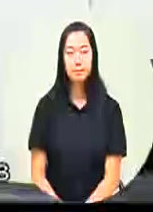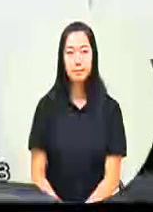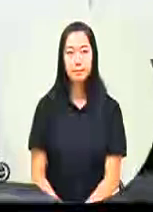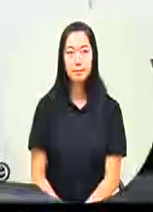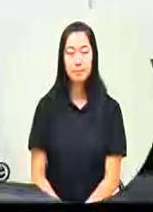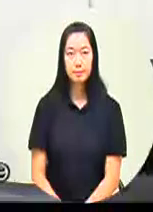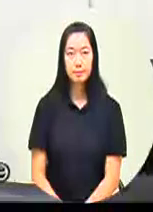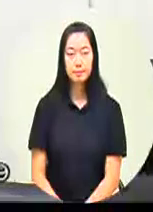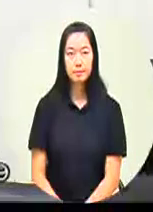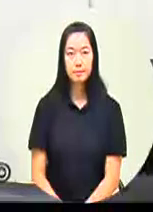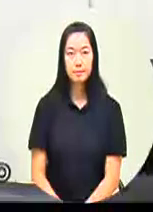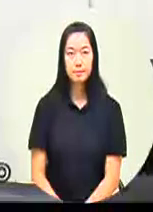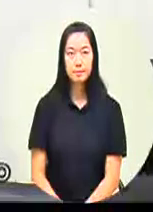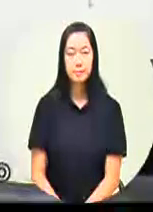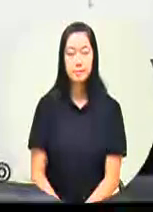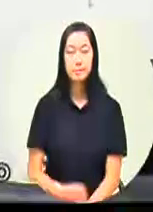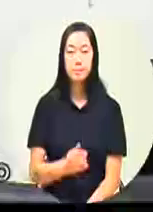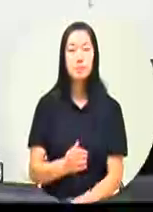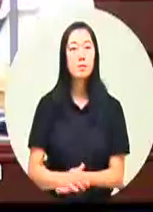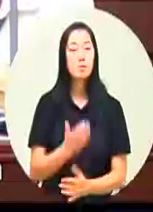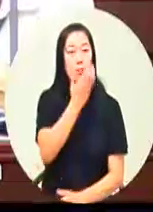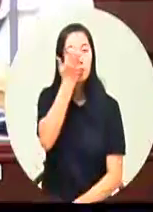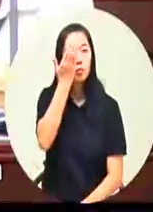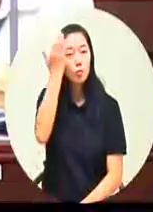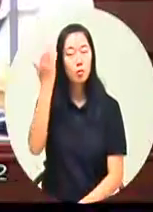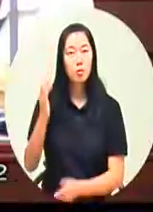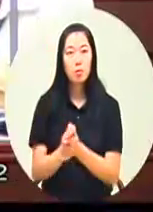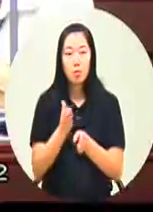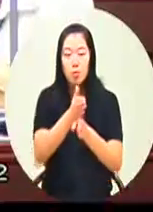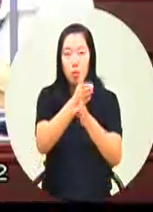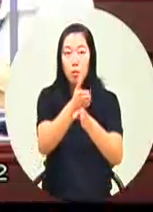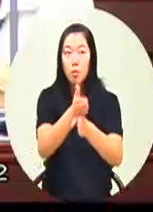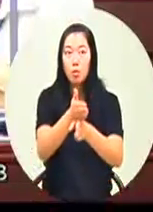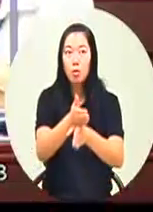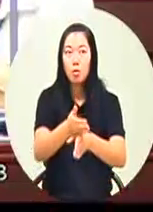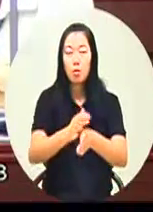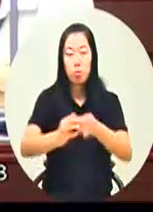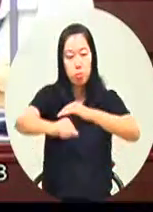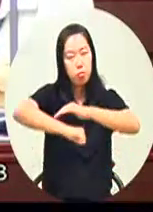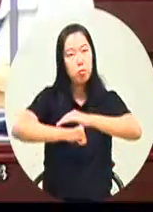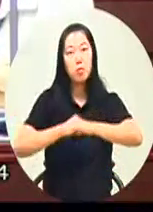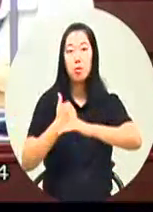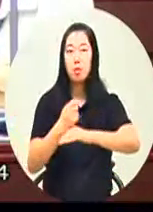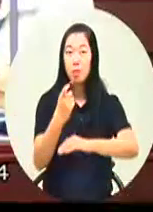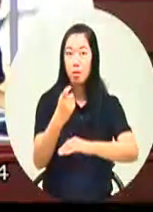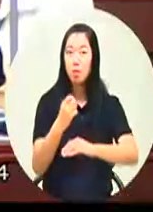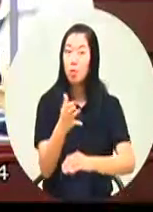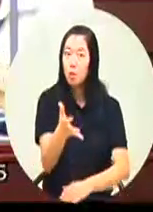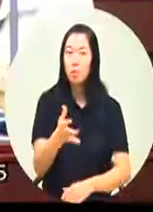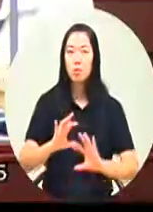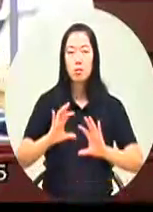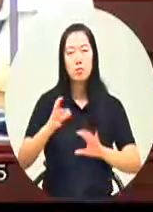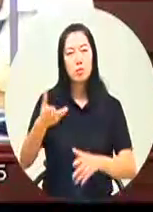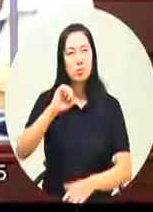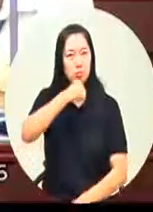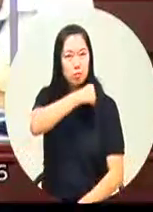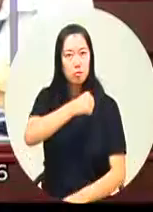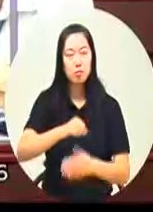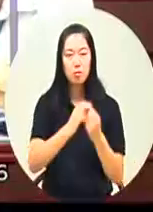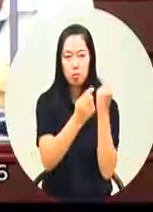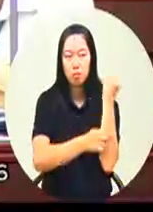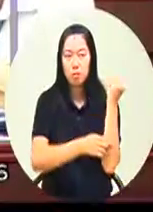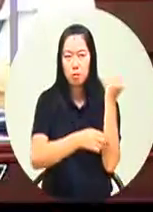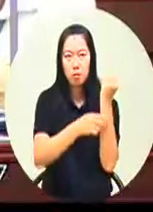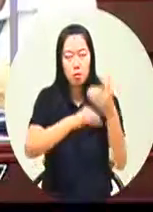对，这个观光巴士没有办法进来，是因为国内的法规，对原因哈、哦，所以可能议